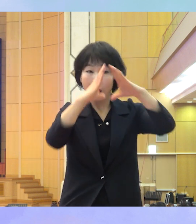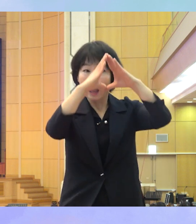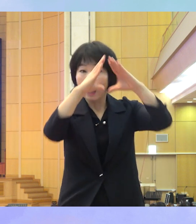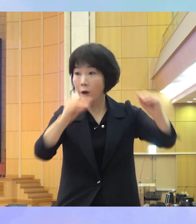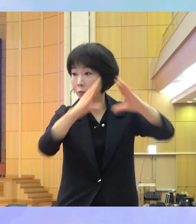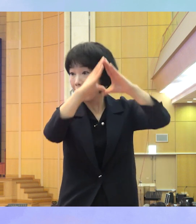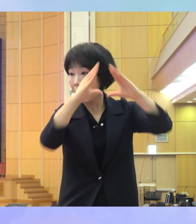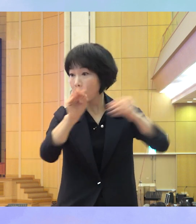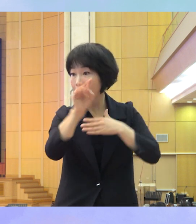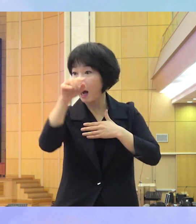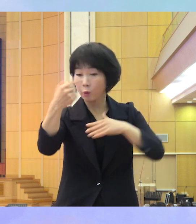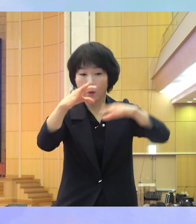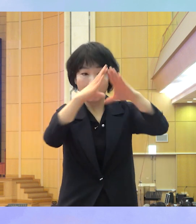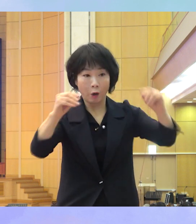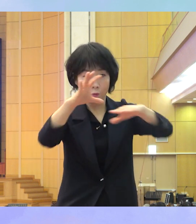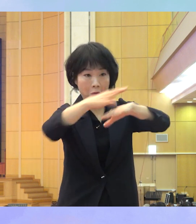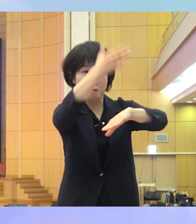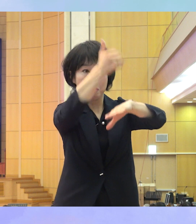왕이